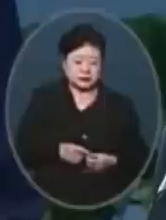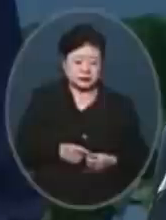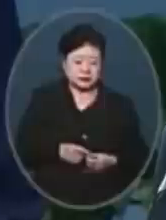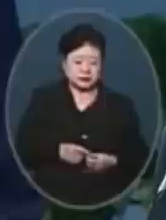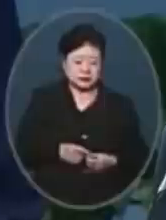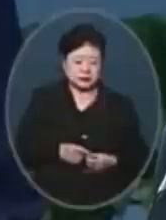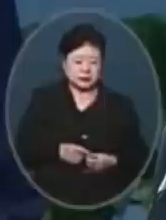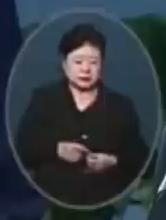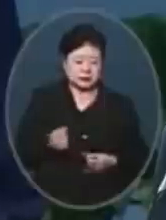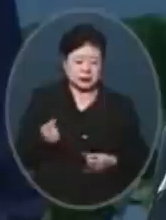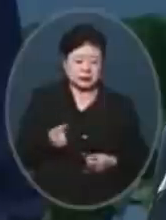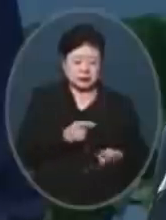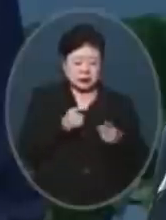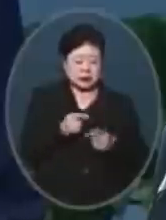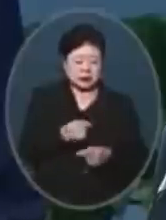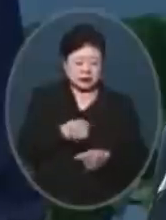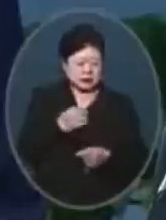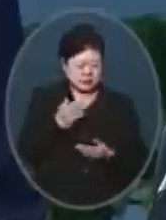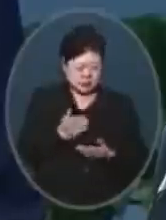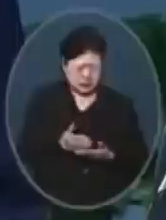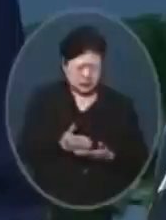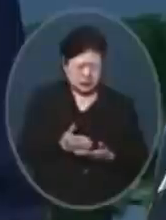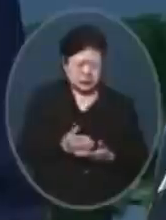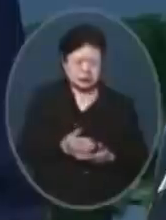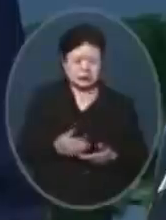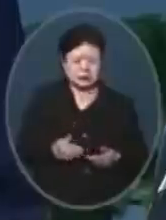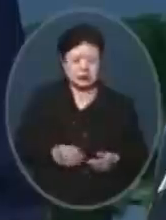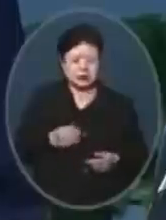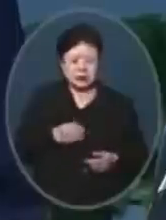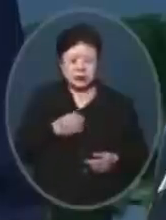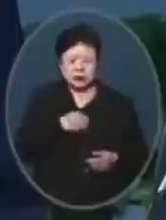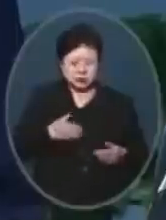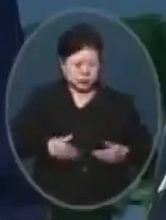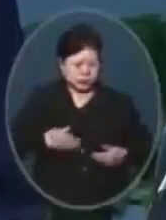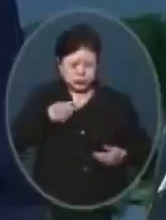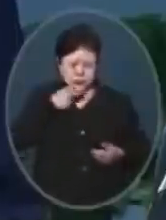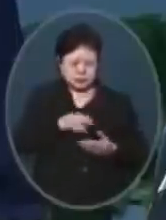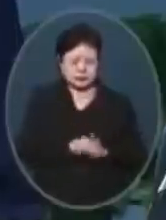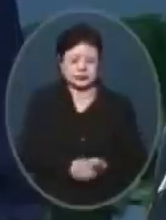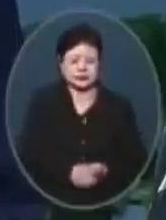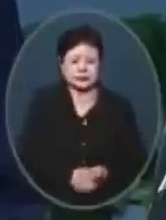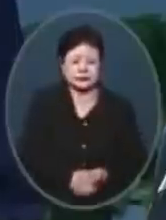가지고 살까 염려할 필요 없습니다.